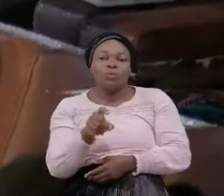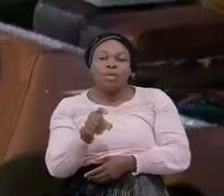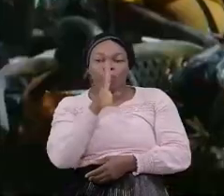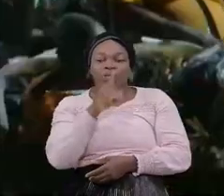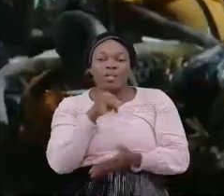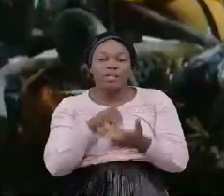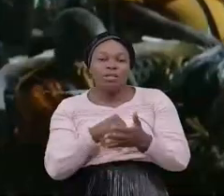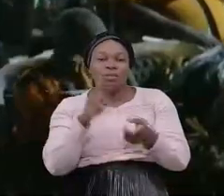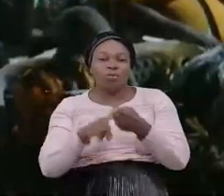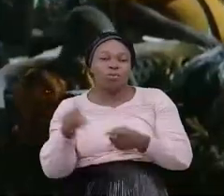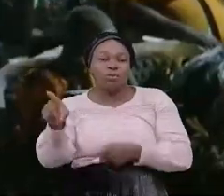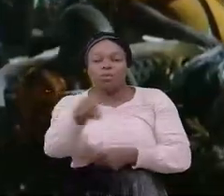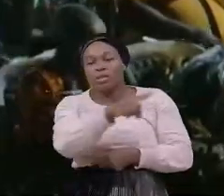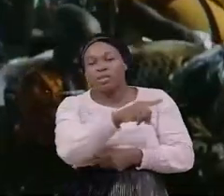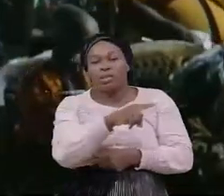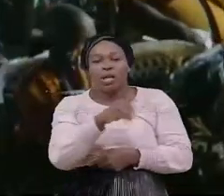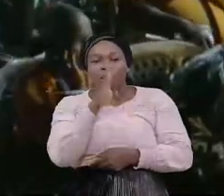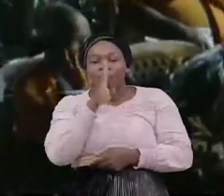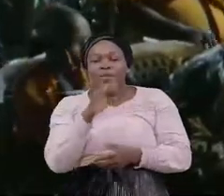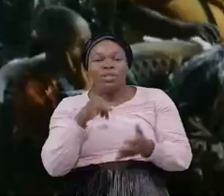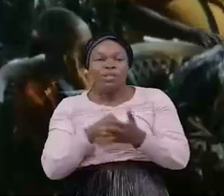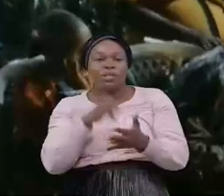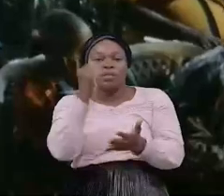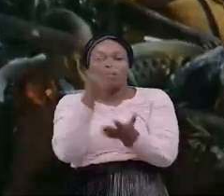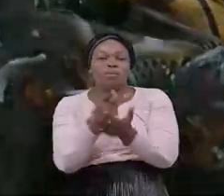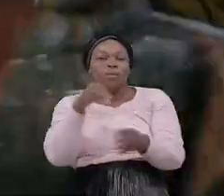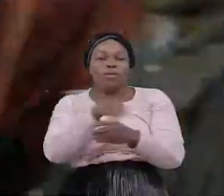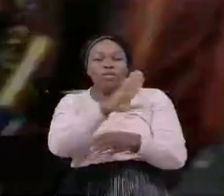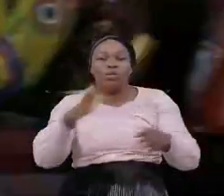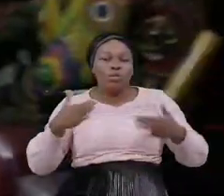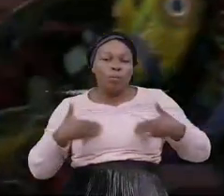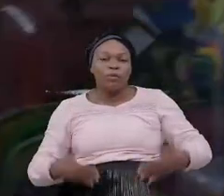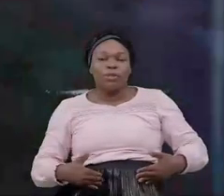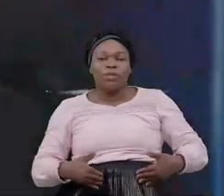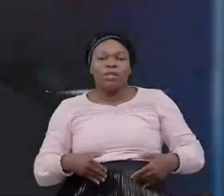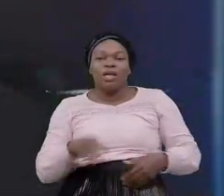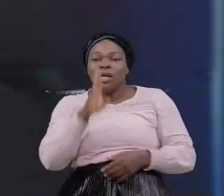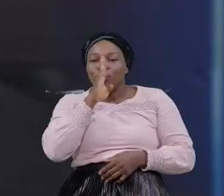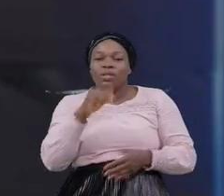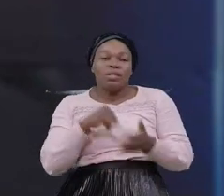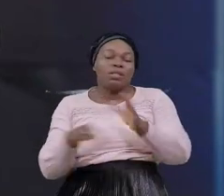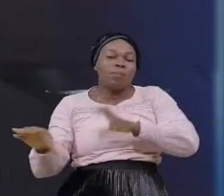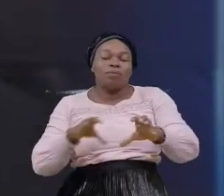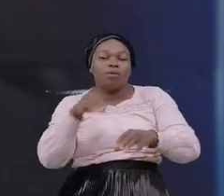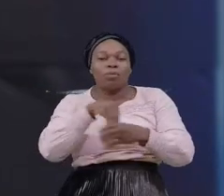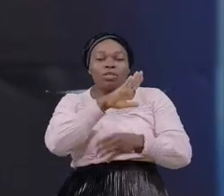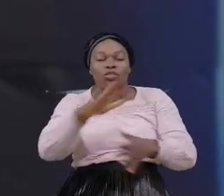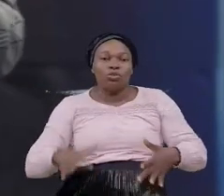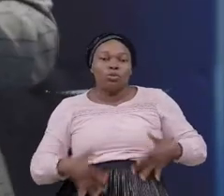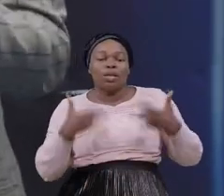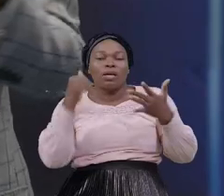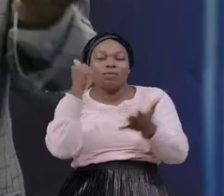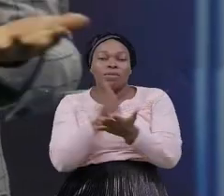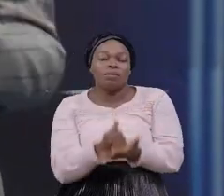Qu'il vous soit fait, que cela soit confirmé dans votre corps, que cela soit accompli